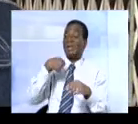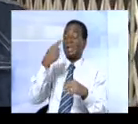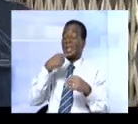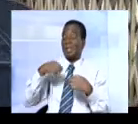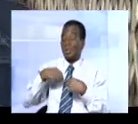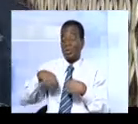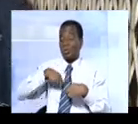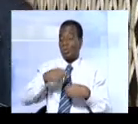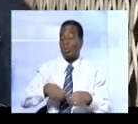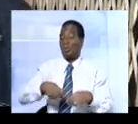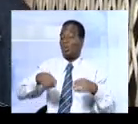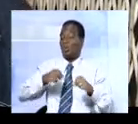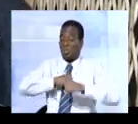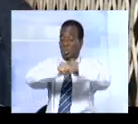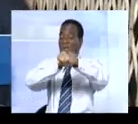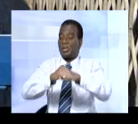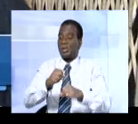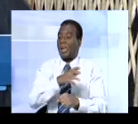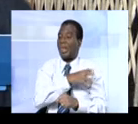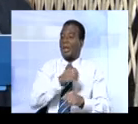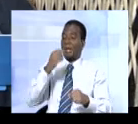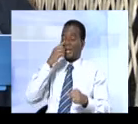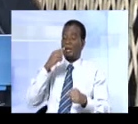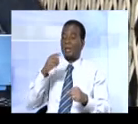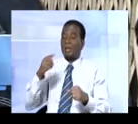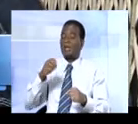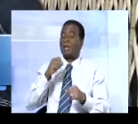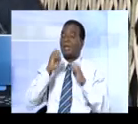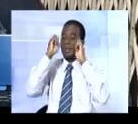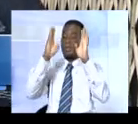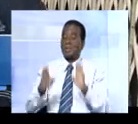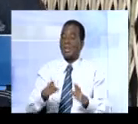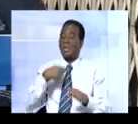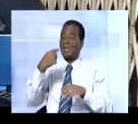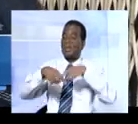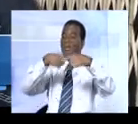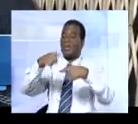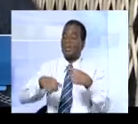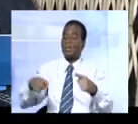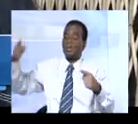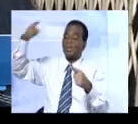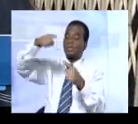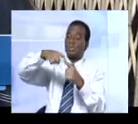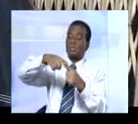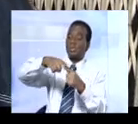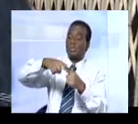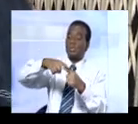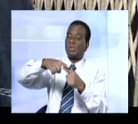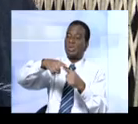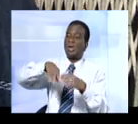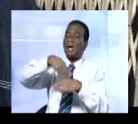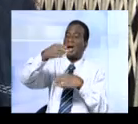des enseignants. Les enseignants sont à la merci des fondateurs. Mais là, il y a des enseignants qui vont jusqu'à aller